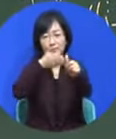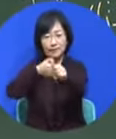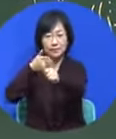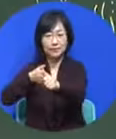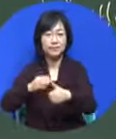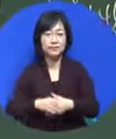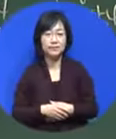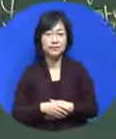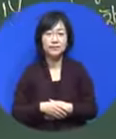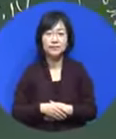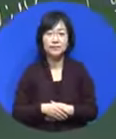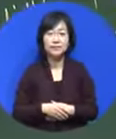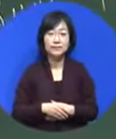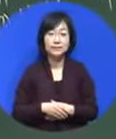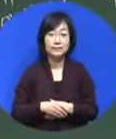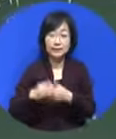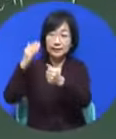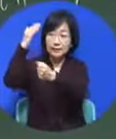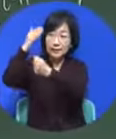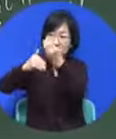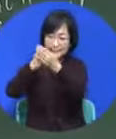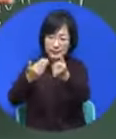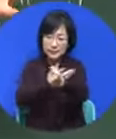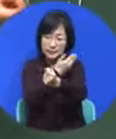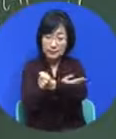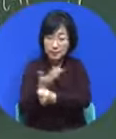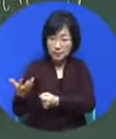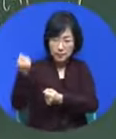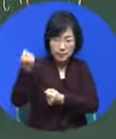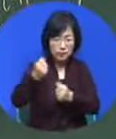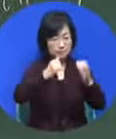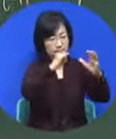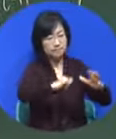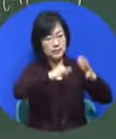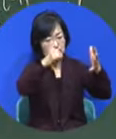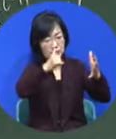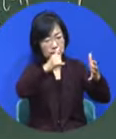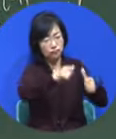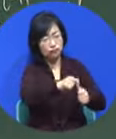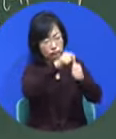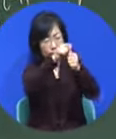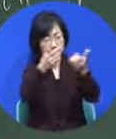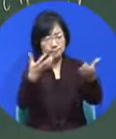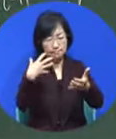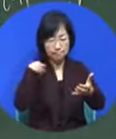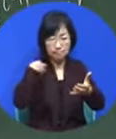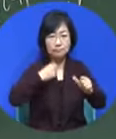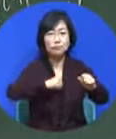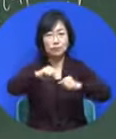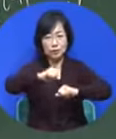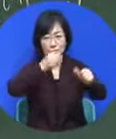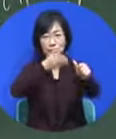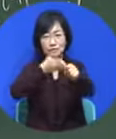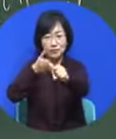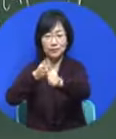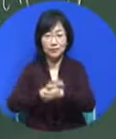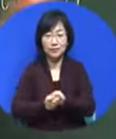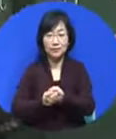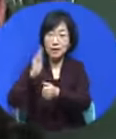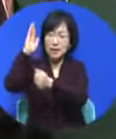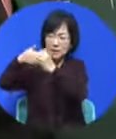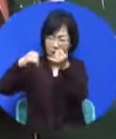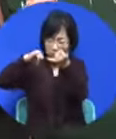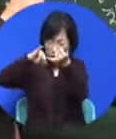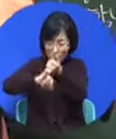나가라 하나님의 능력 붙잡고 세상 살리러 나가라 림없이 하나님은 역사하시기